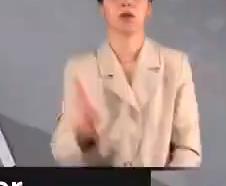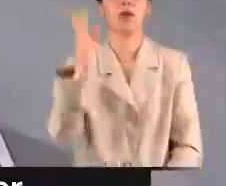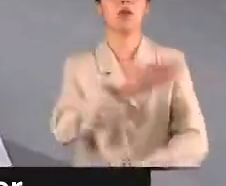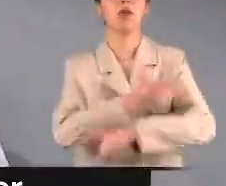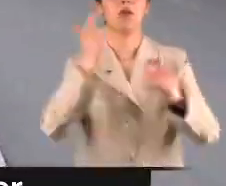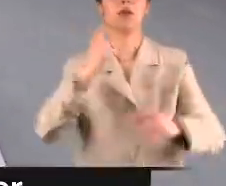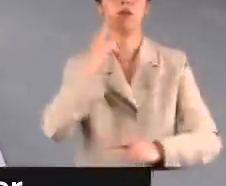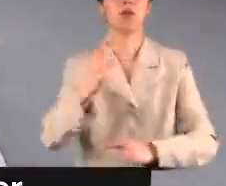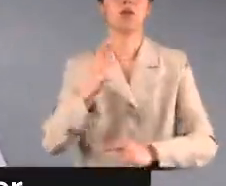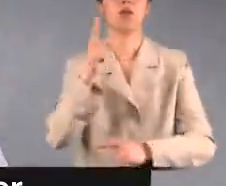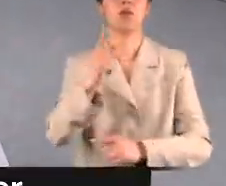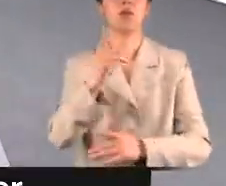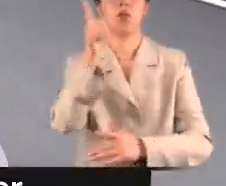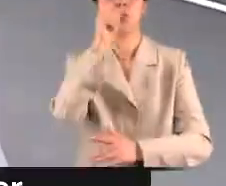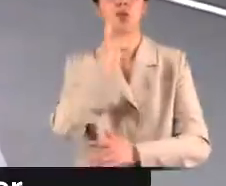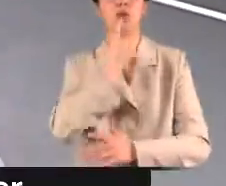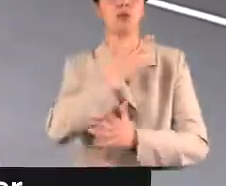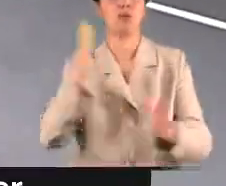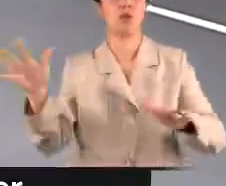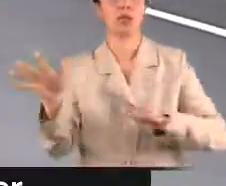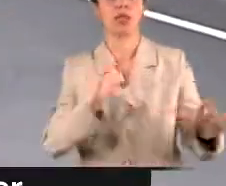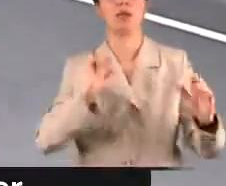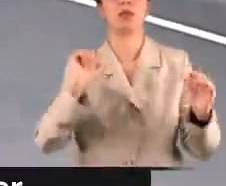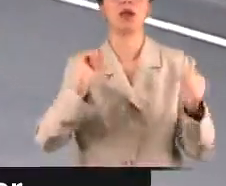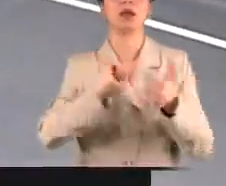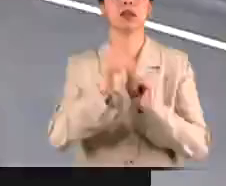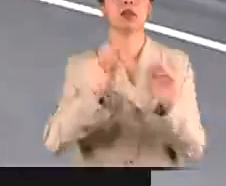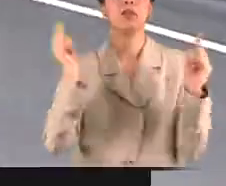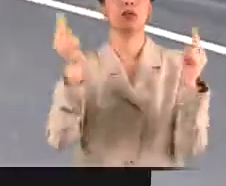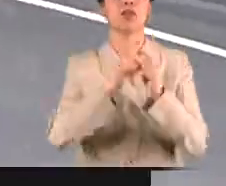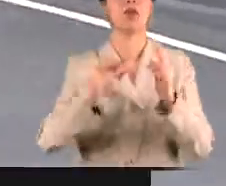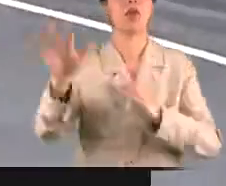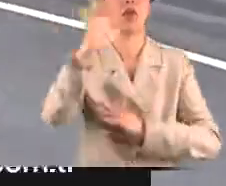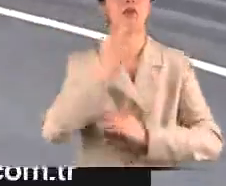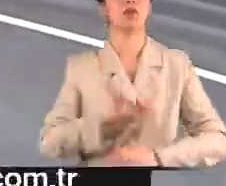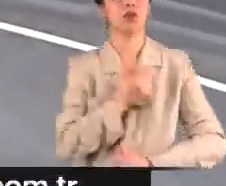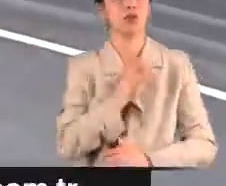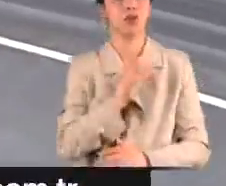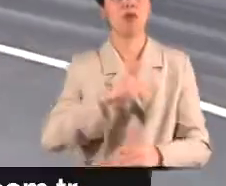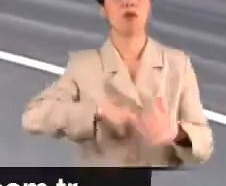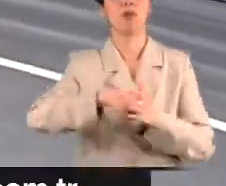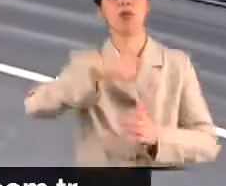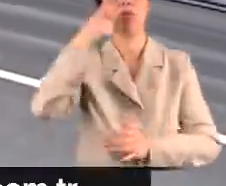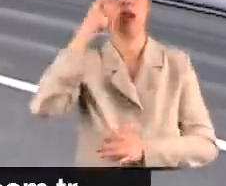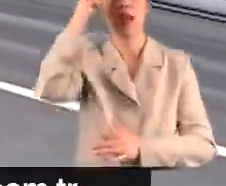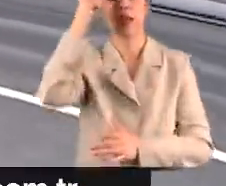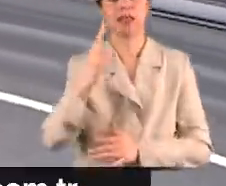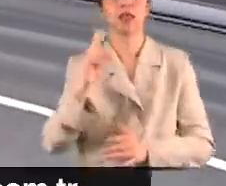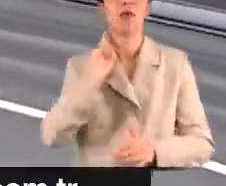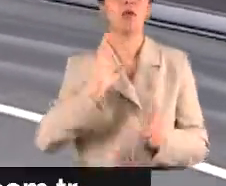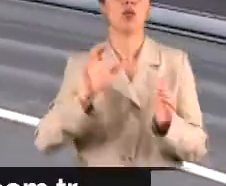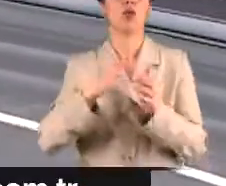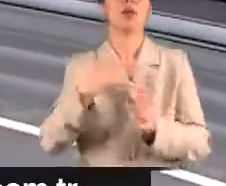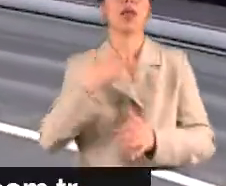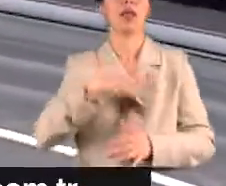10 eli vuran bu yüzyılın felaketinde spor camiası da ağır yer aldı. Öyle ki futbol tarihinde ilk kez kulüpler kendi istekleriyle